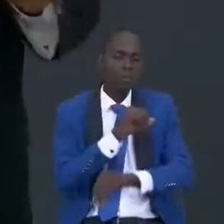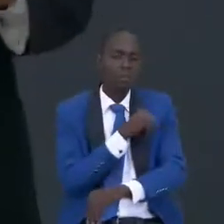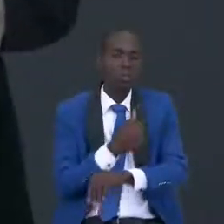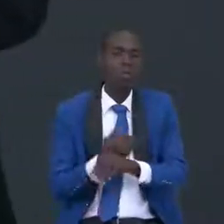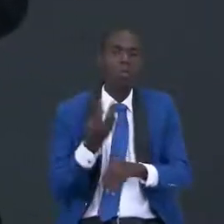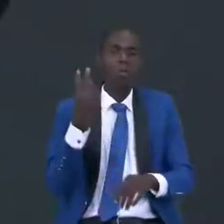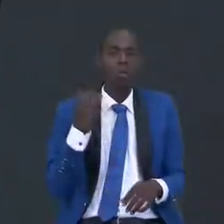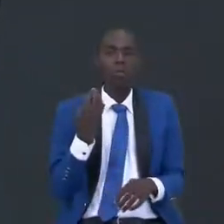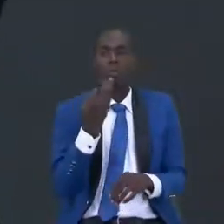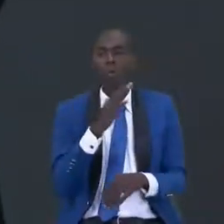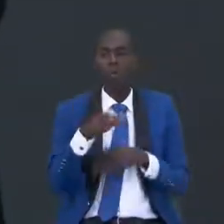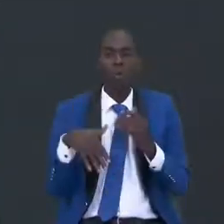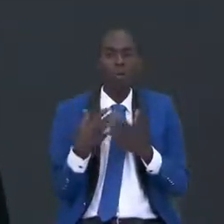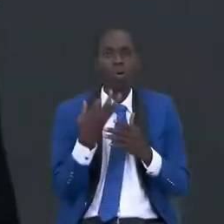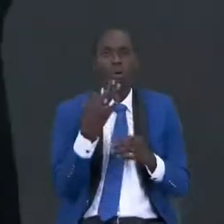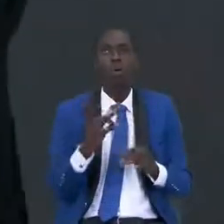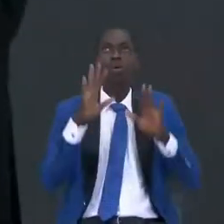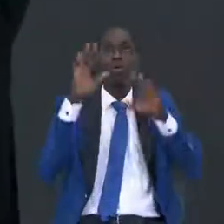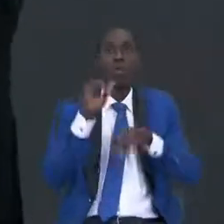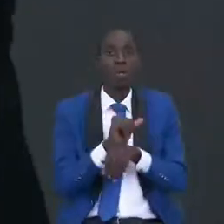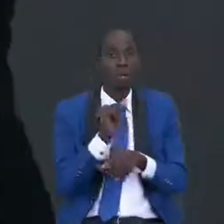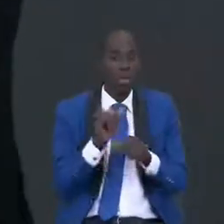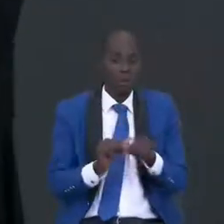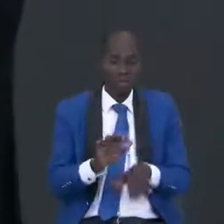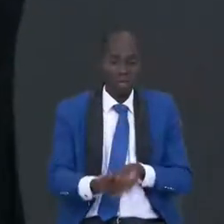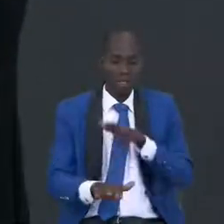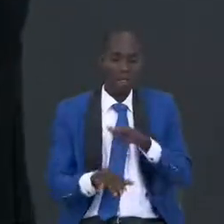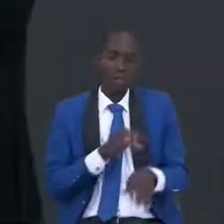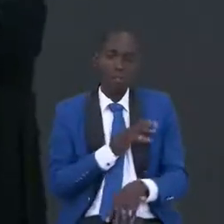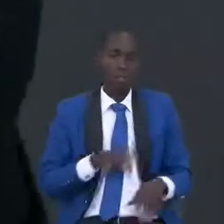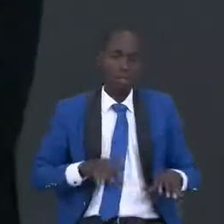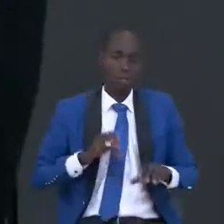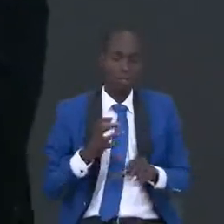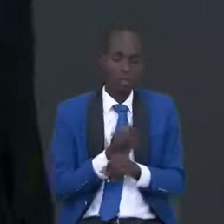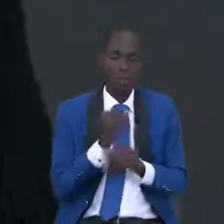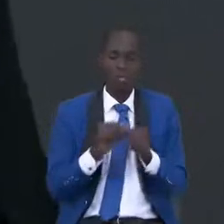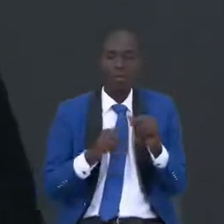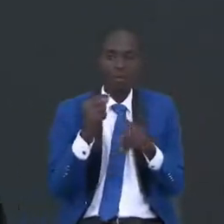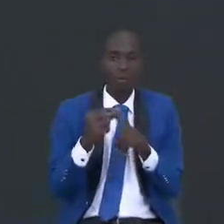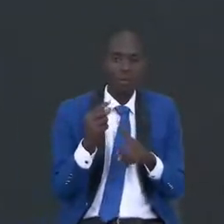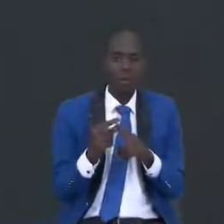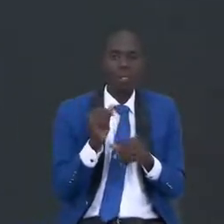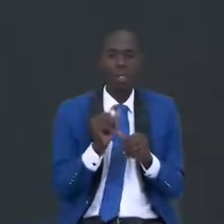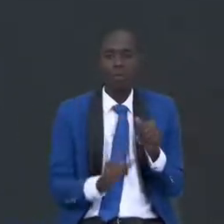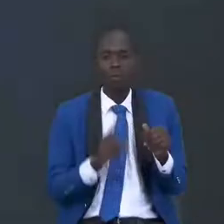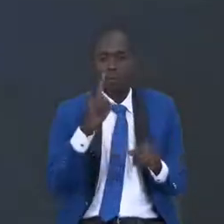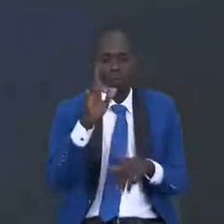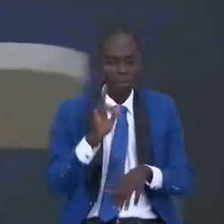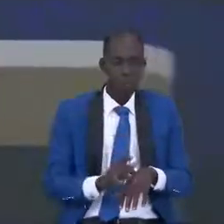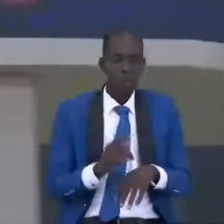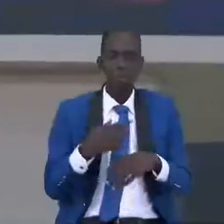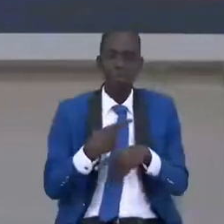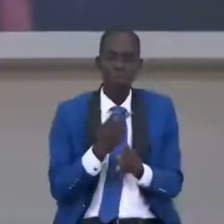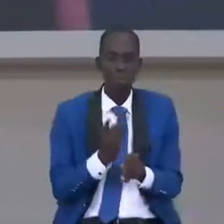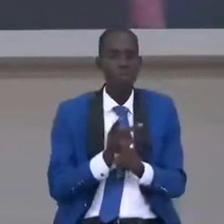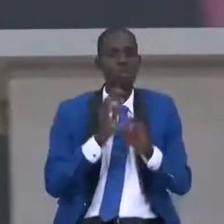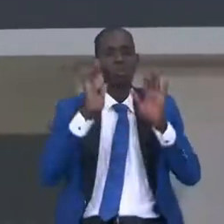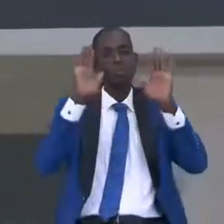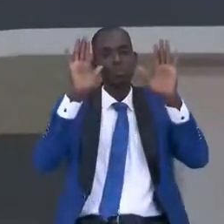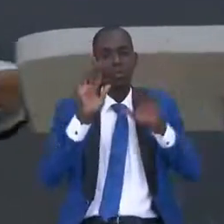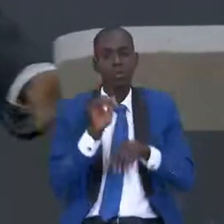était miracle. Tout pas qu'il faisait, toute parole qu'il déclarait, toute personne qu'il touchait produisait des miracles. Jeune